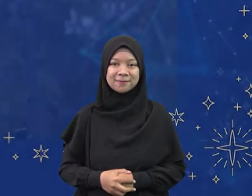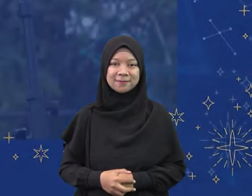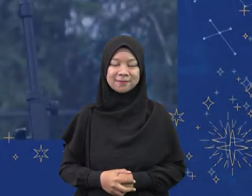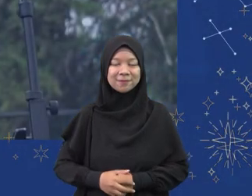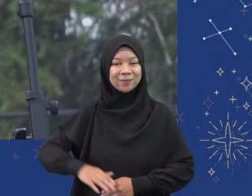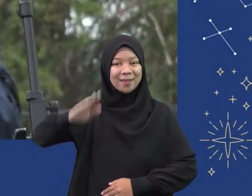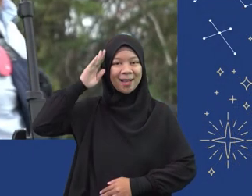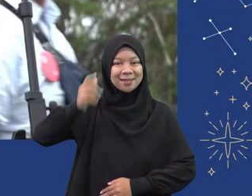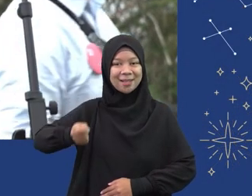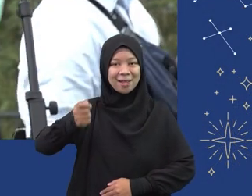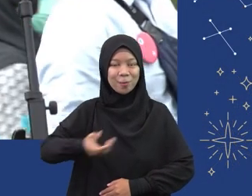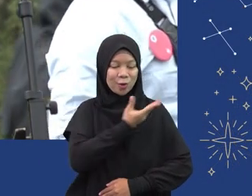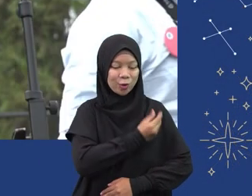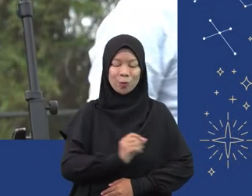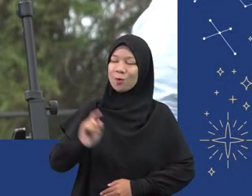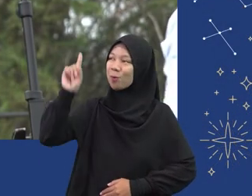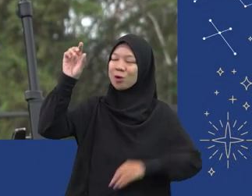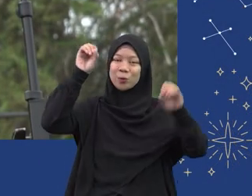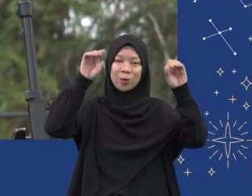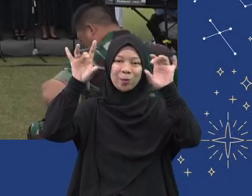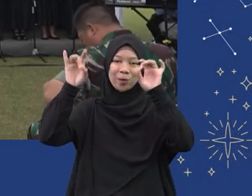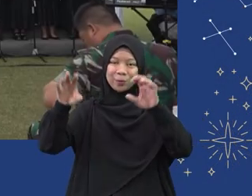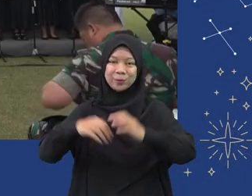Assalamualaikum warahmatullahi wabarakatuh